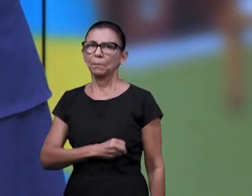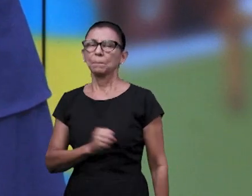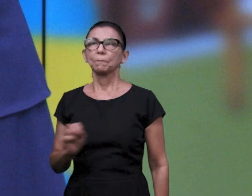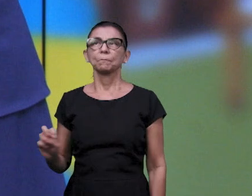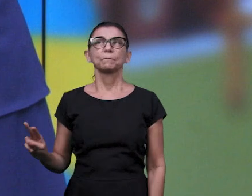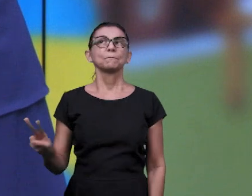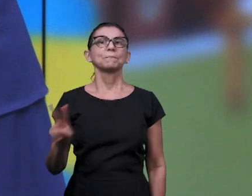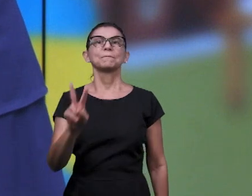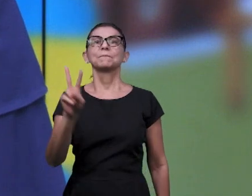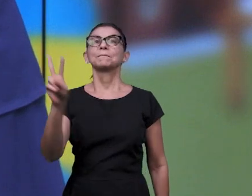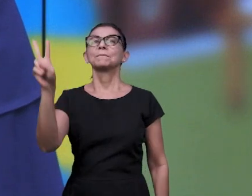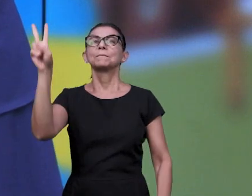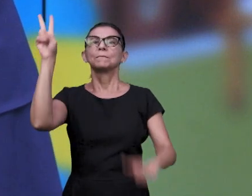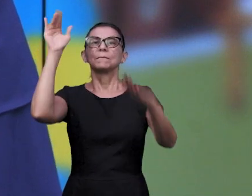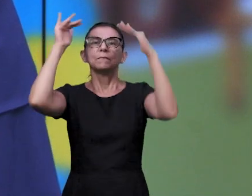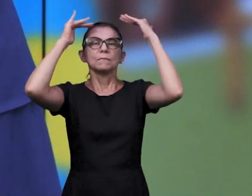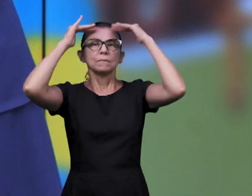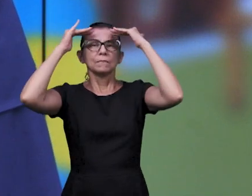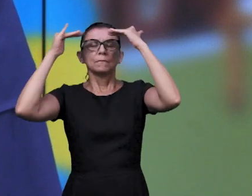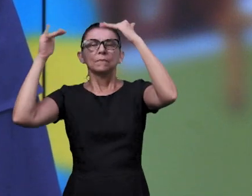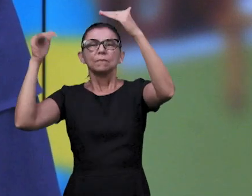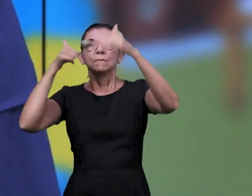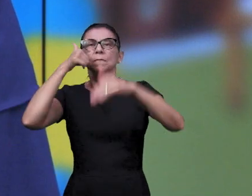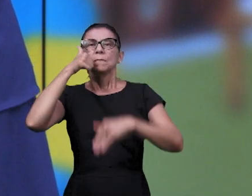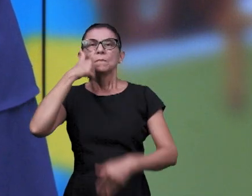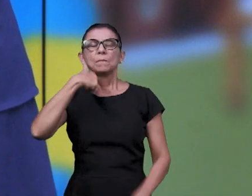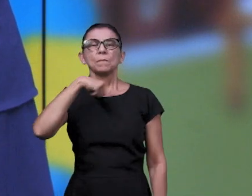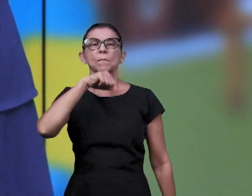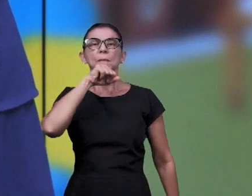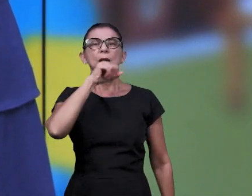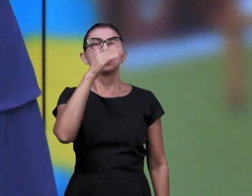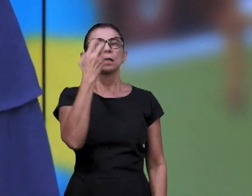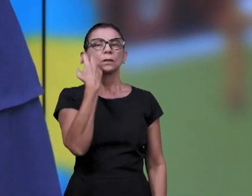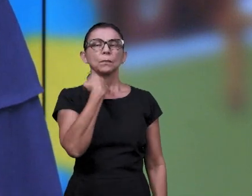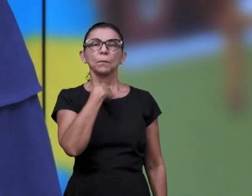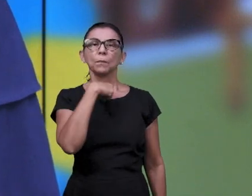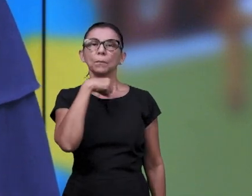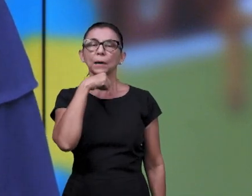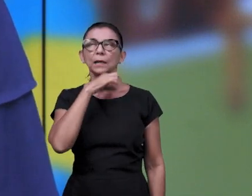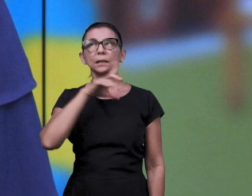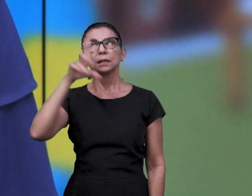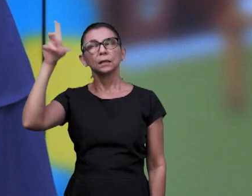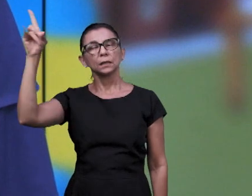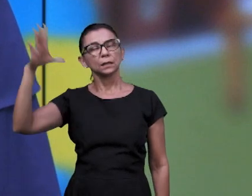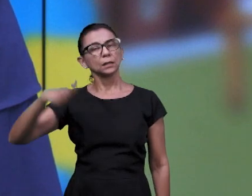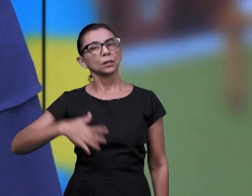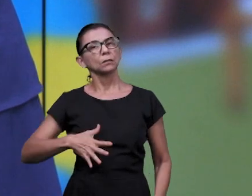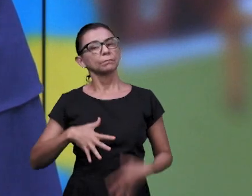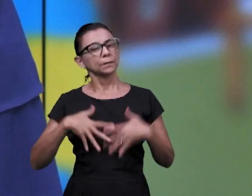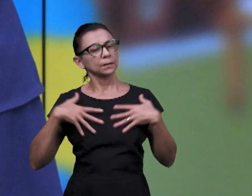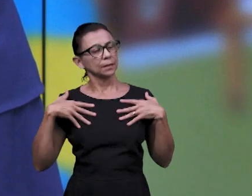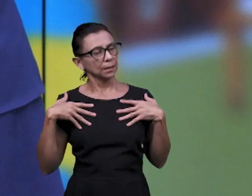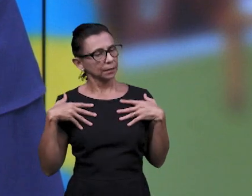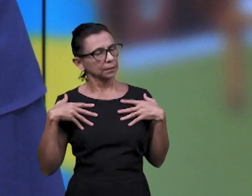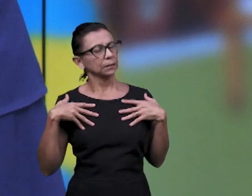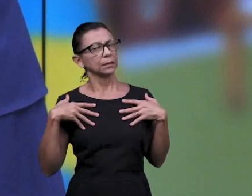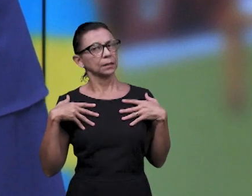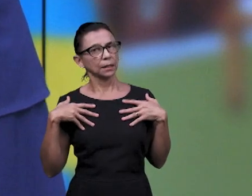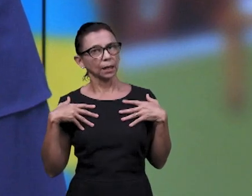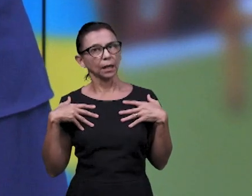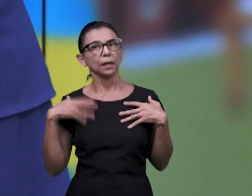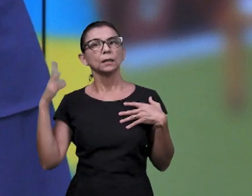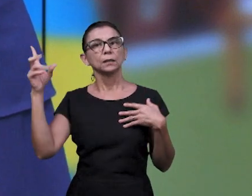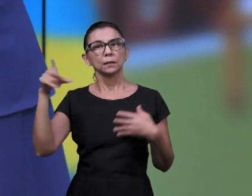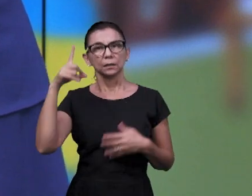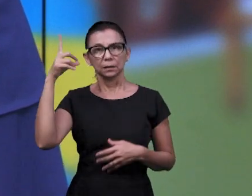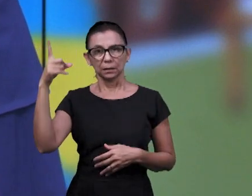donner de la valeur, respecter ses parents, sachant que cela est agréable à Dieu. David a honoré à Dieu